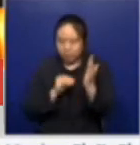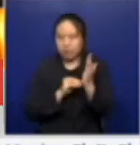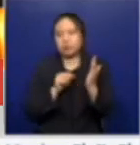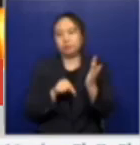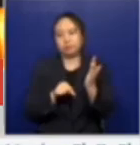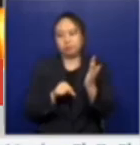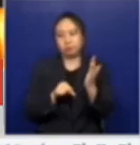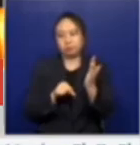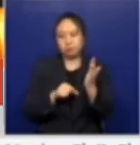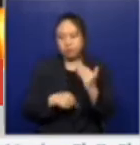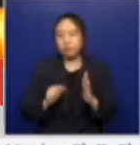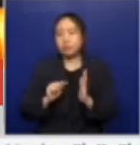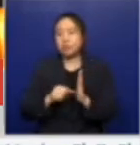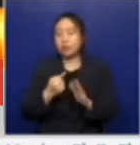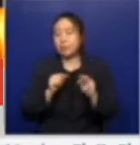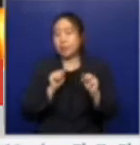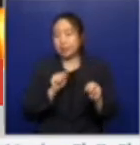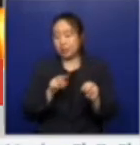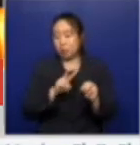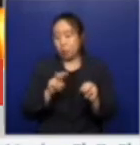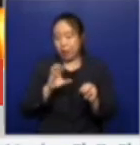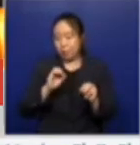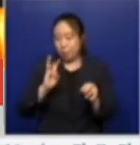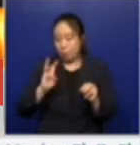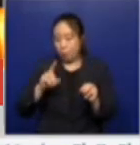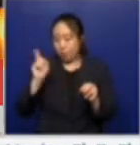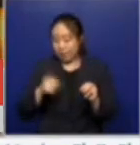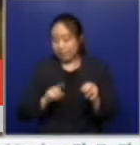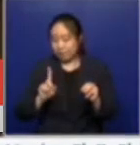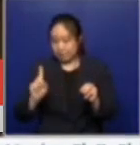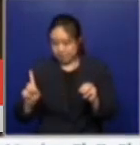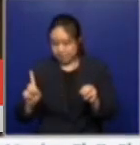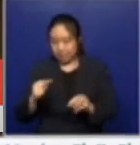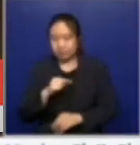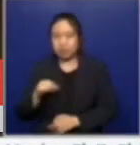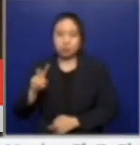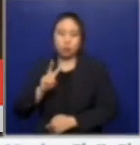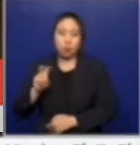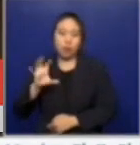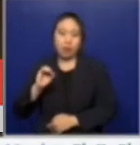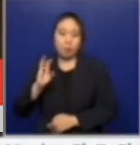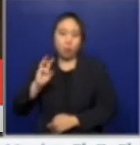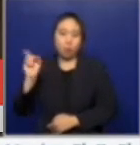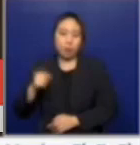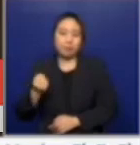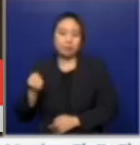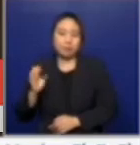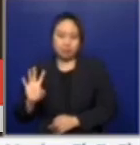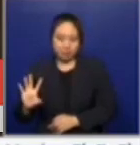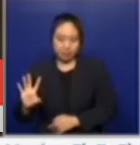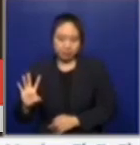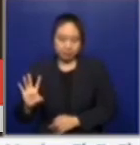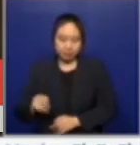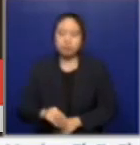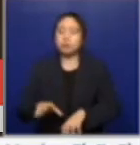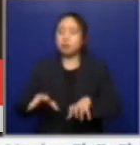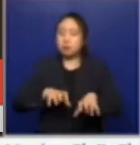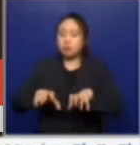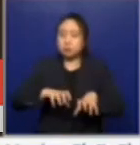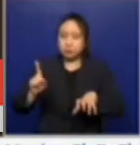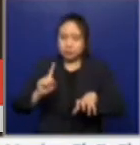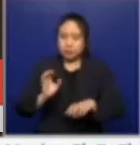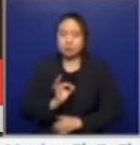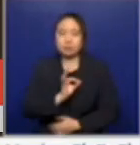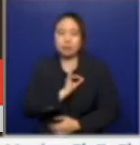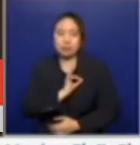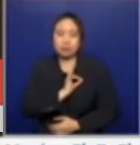ตั้งแต่มาตรา256ทับ1ถึงมาตรา256ทับ14ด้วยการจัดให้มีสมาชิก